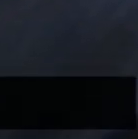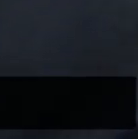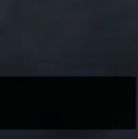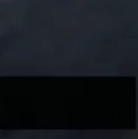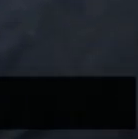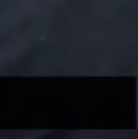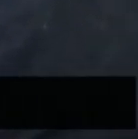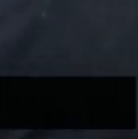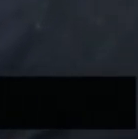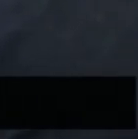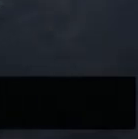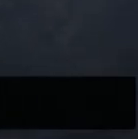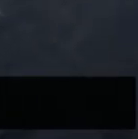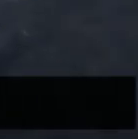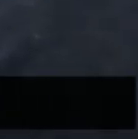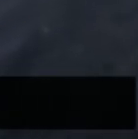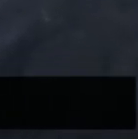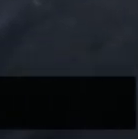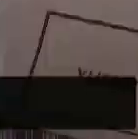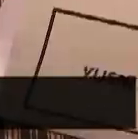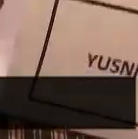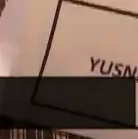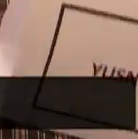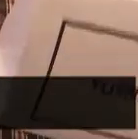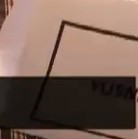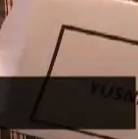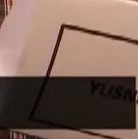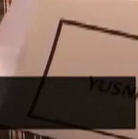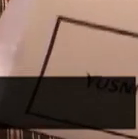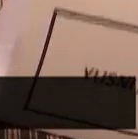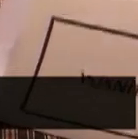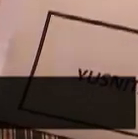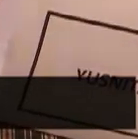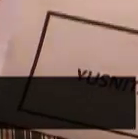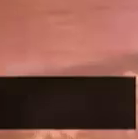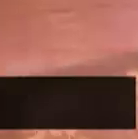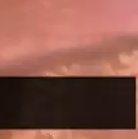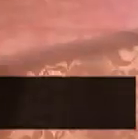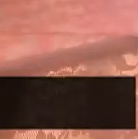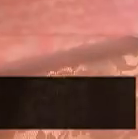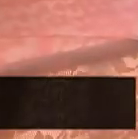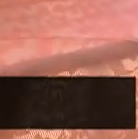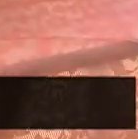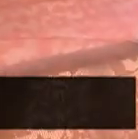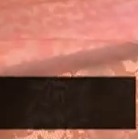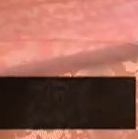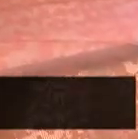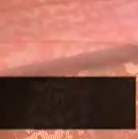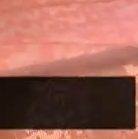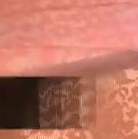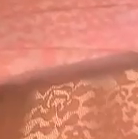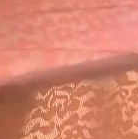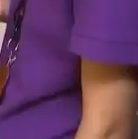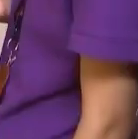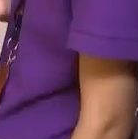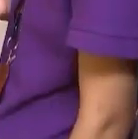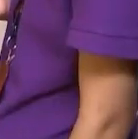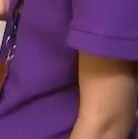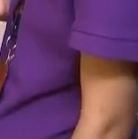Lima hari selepas dilancar, 2.6 juta permohonan diterima dengan 2 juta daripadanya